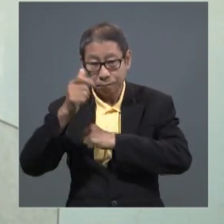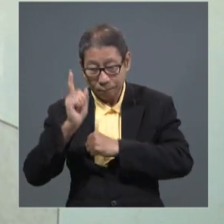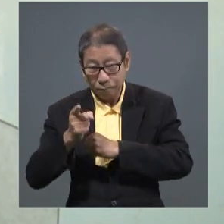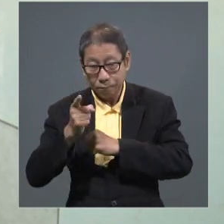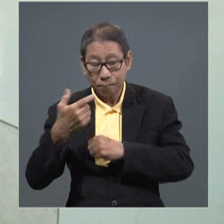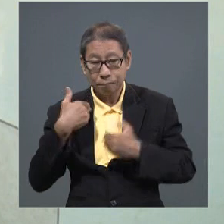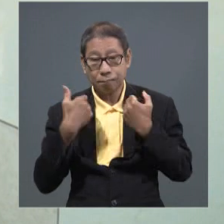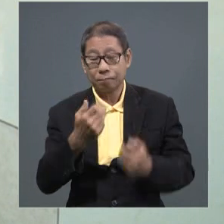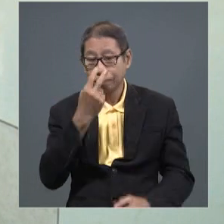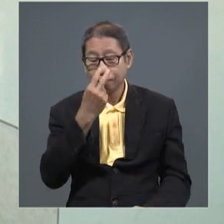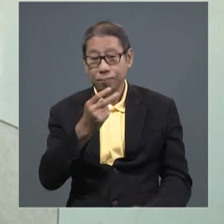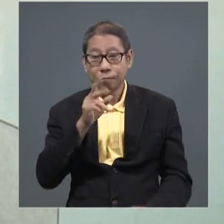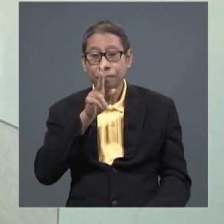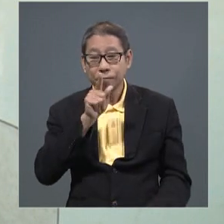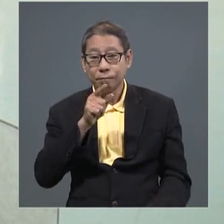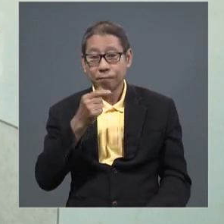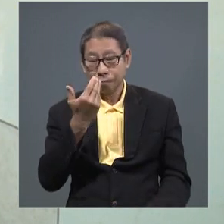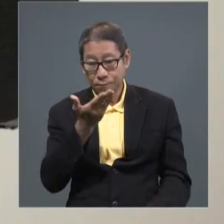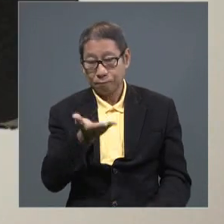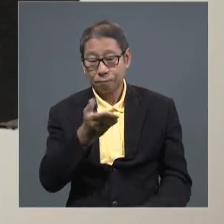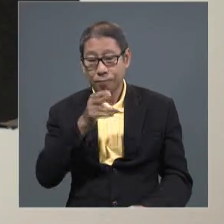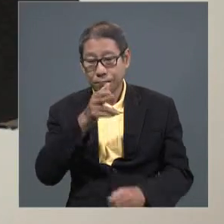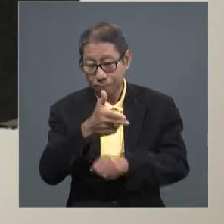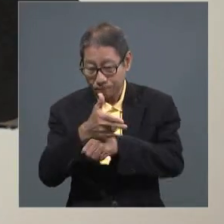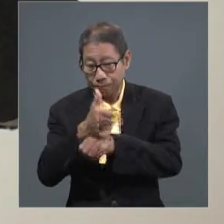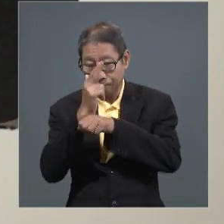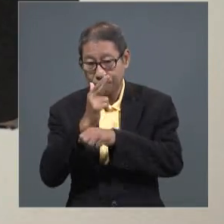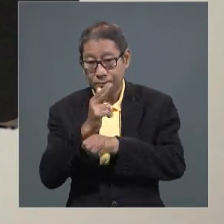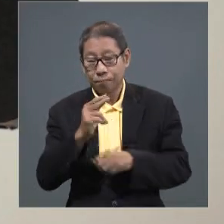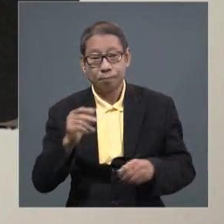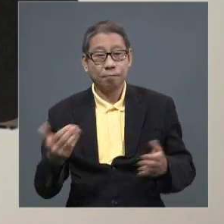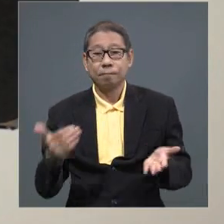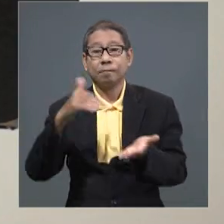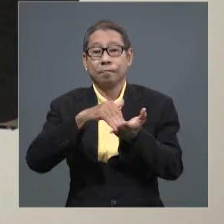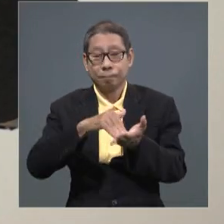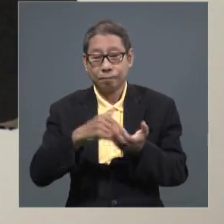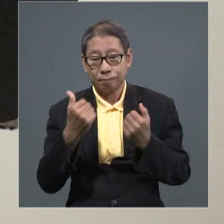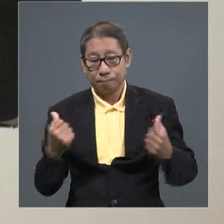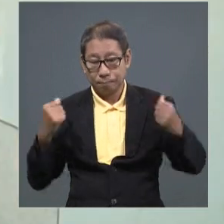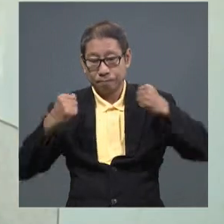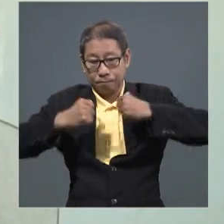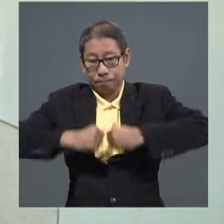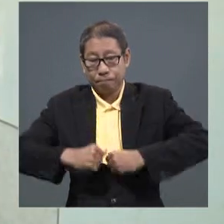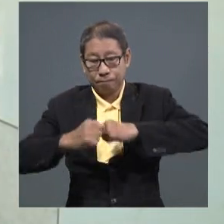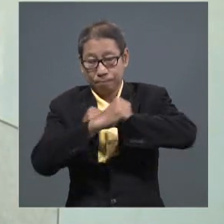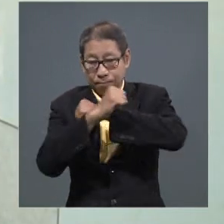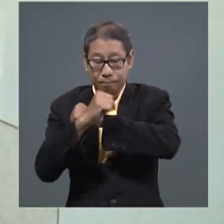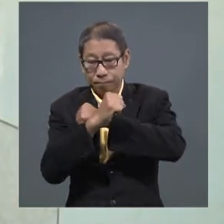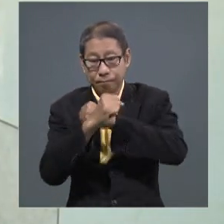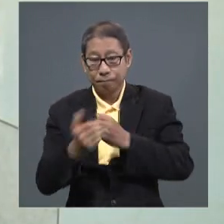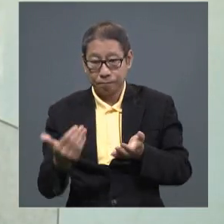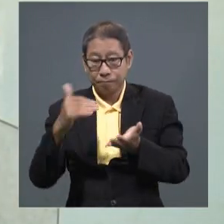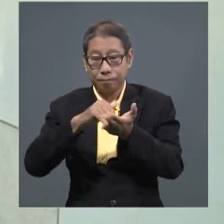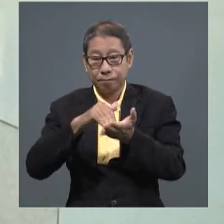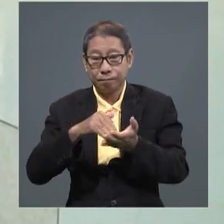ทั้งนี้ค่ะผู้สื่อข่าวก็ขอให้มีการทดลองยิงเสื้อเกราะตัวเดียวกันนี้อีกครั้งอ่ะจึงมีการนำเสื้อเกราะเนี่ย คือต้องไปทดส